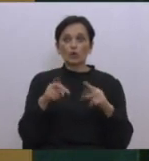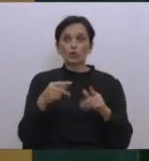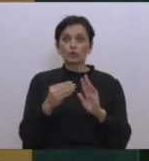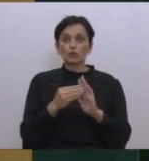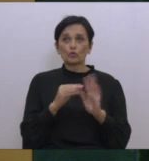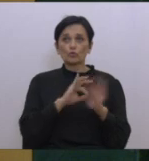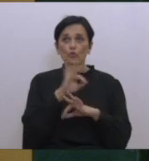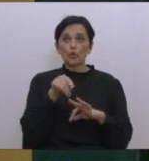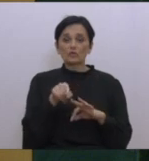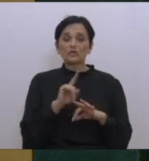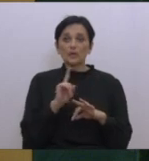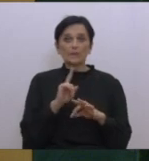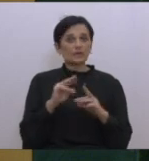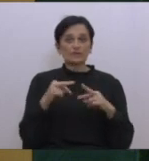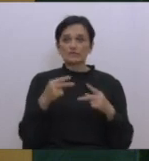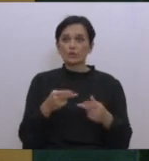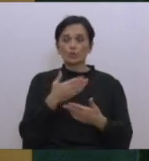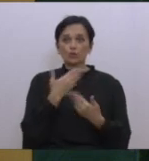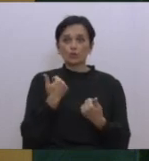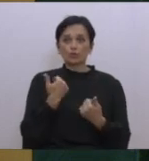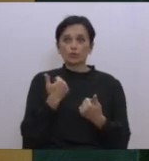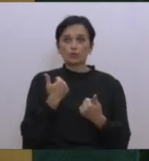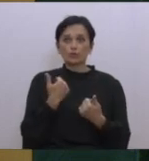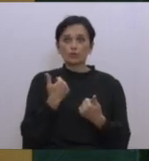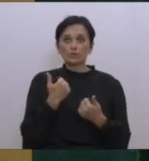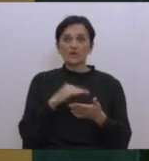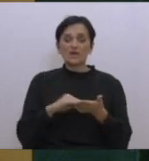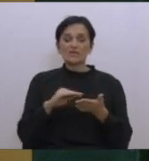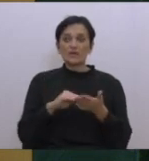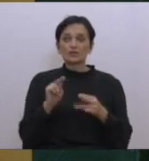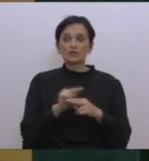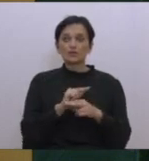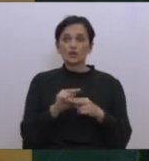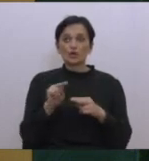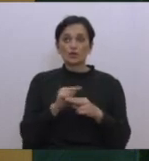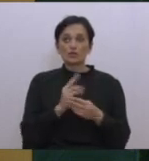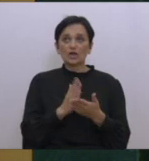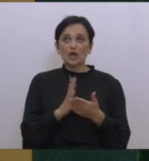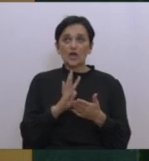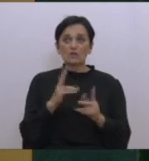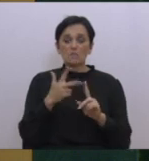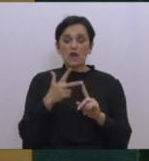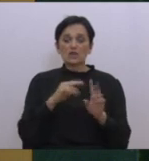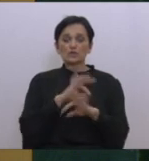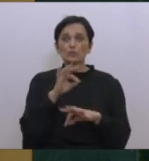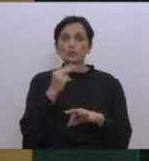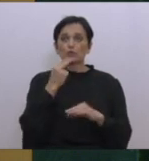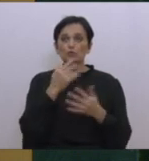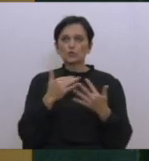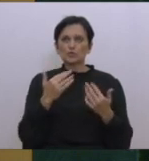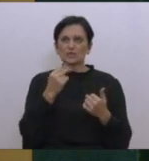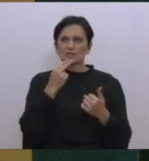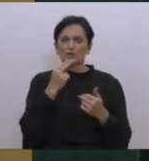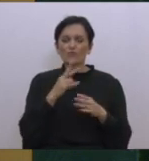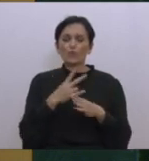fie proiecte actuale. Cele pe araris. Redacțiunile ce neșunebi araris, mesa mi am proiect ce sursati scovele, s-a comis